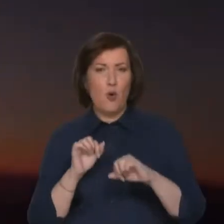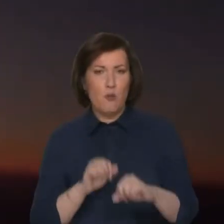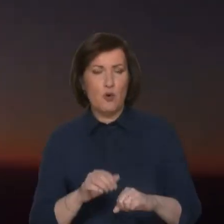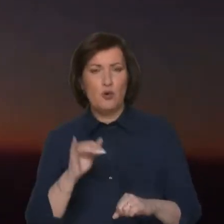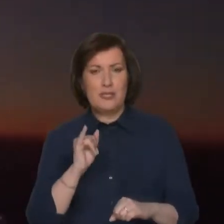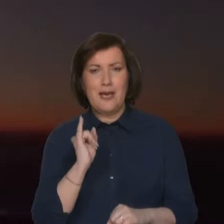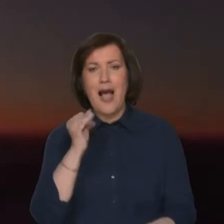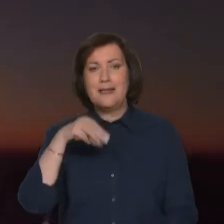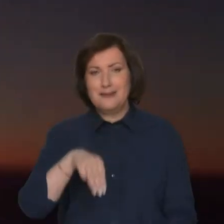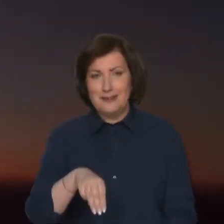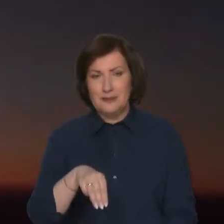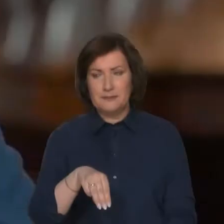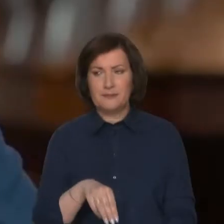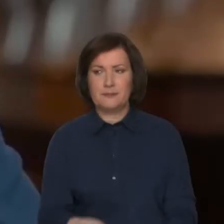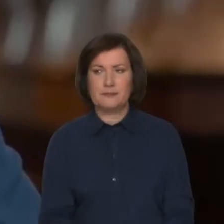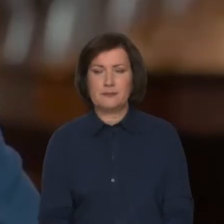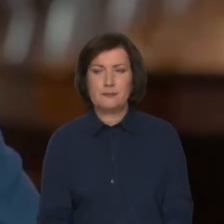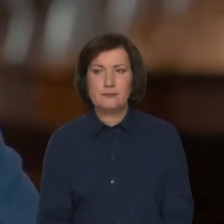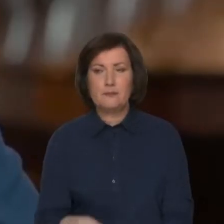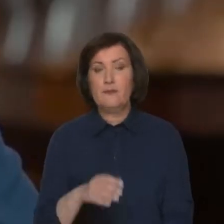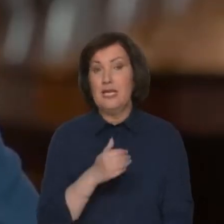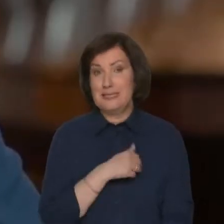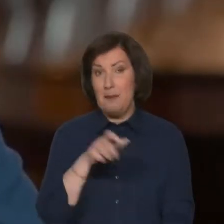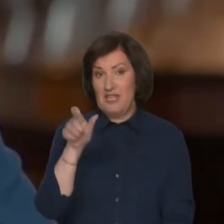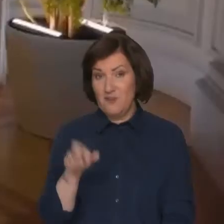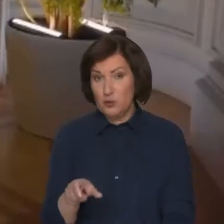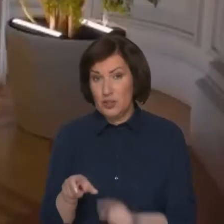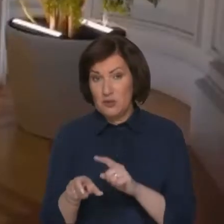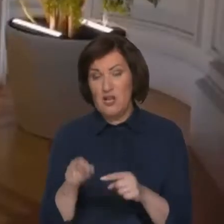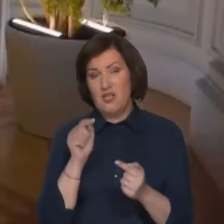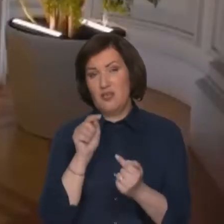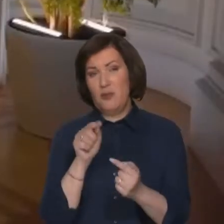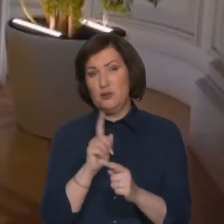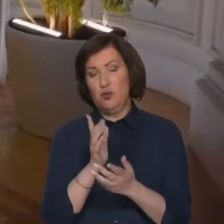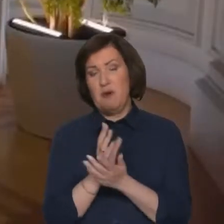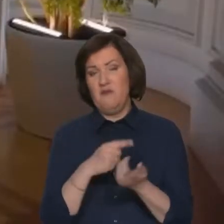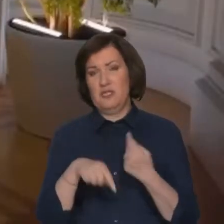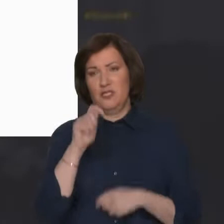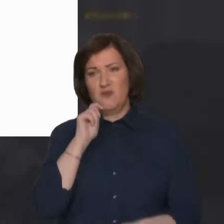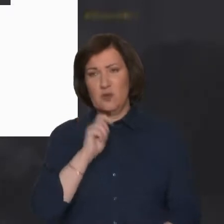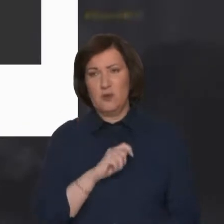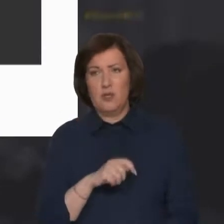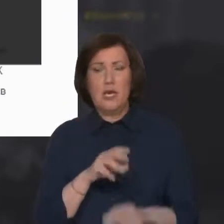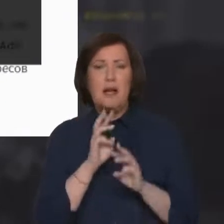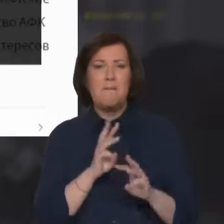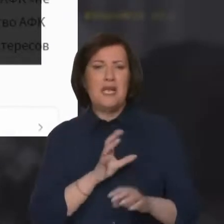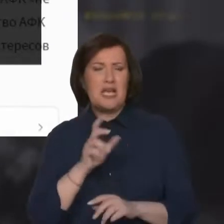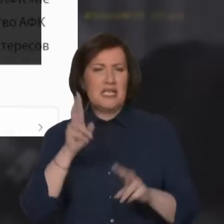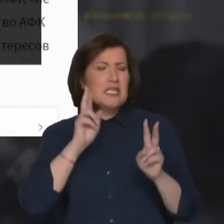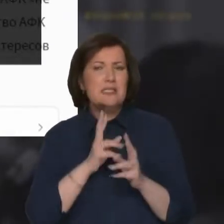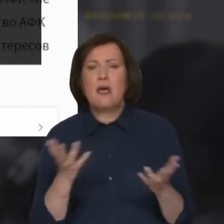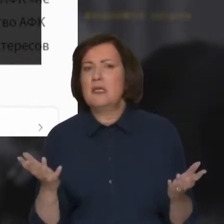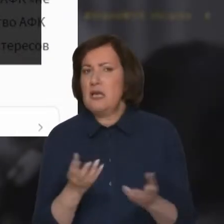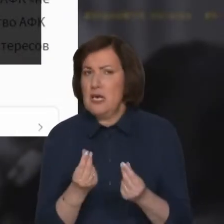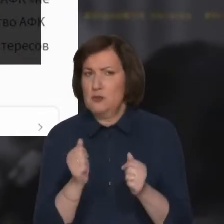та IT, йдеться в постанові суду. Хоча сам Євтушенков заперечує, що мав бізнес в Україні. Мільярдер не знає,